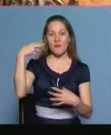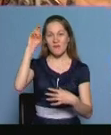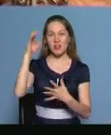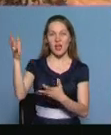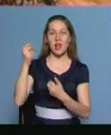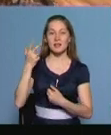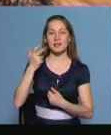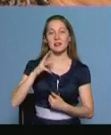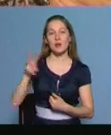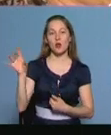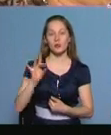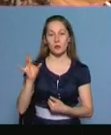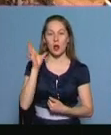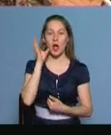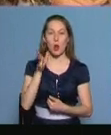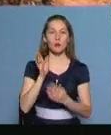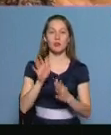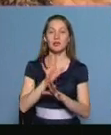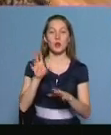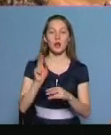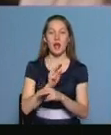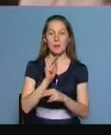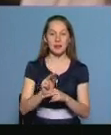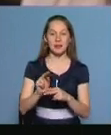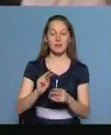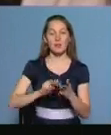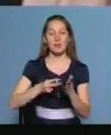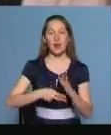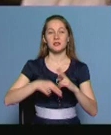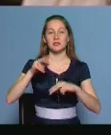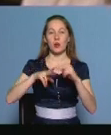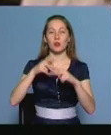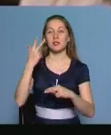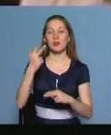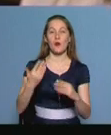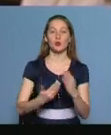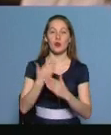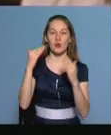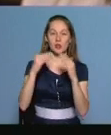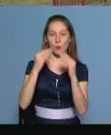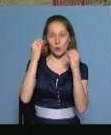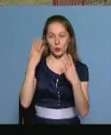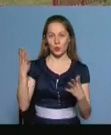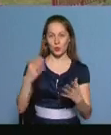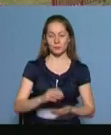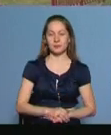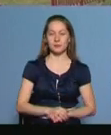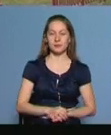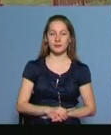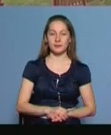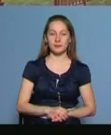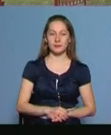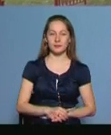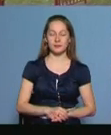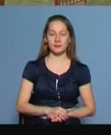300 миллионов рублей. Будут не только ремонтировать, в планах строительства 3 новых домов культуры. Елена Галимулина, Роман Вагинов,